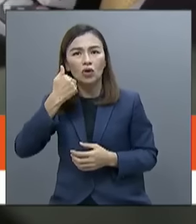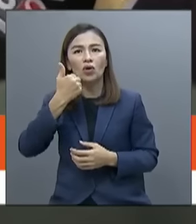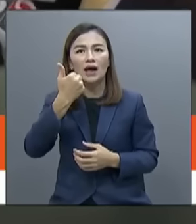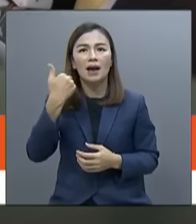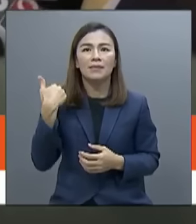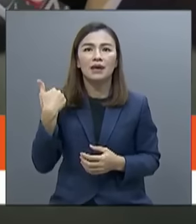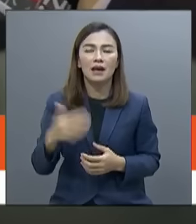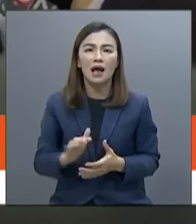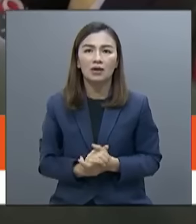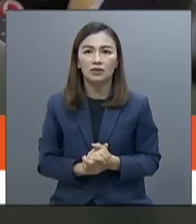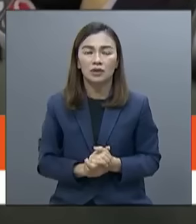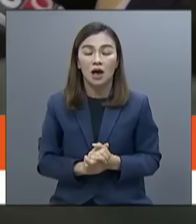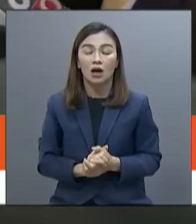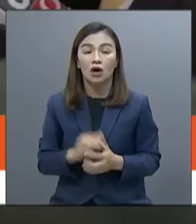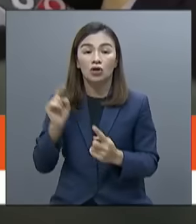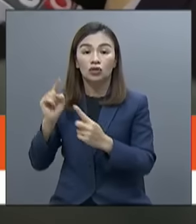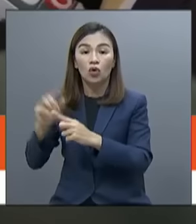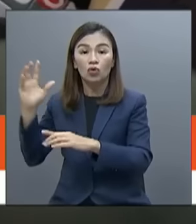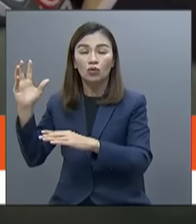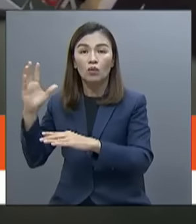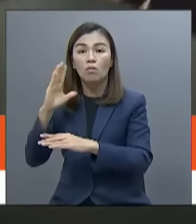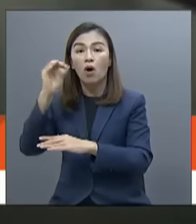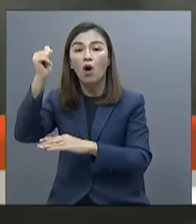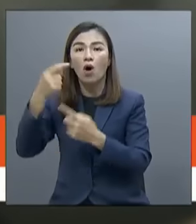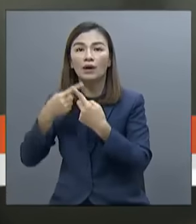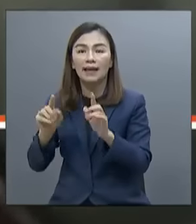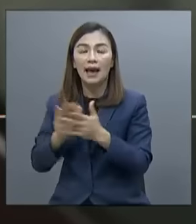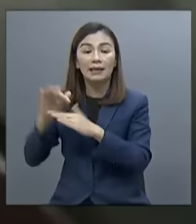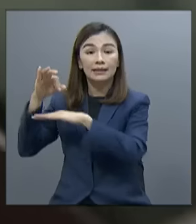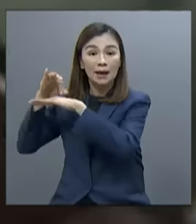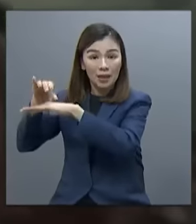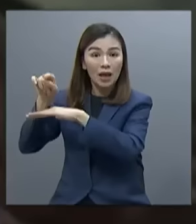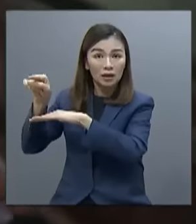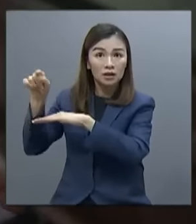ถ้าในฐานะทางการเมือง อ๋อคงไม่ ช่วยเลยไหมคะ ไม่ละครับ